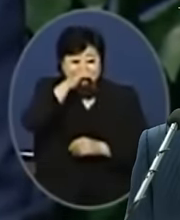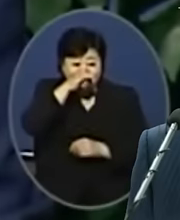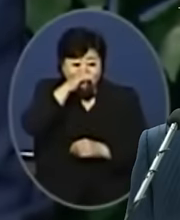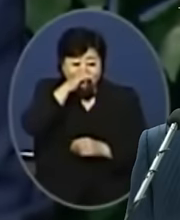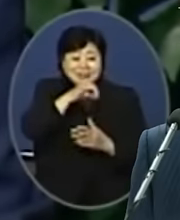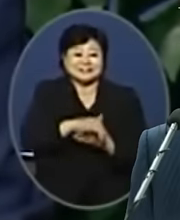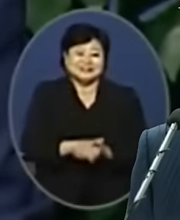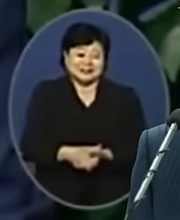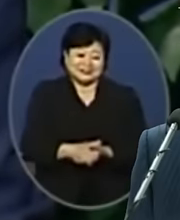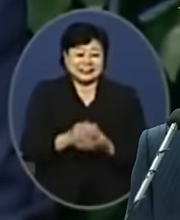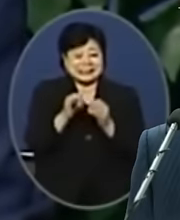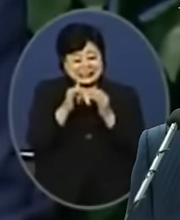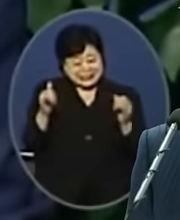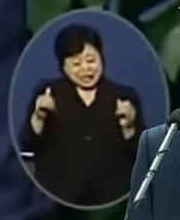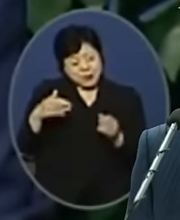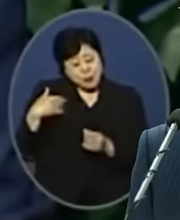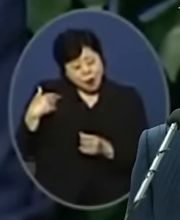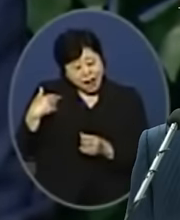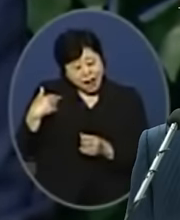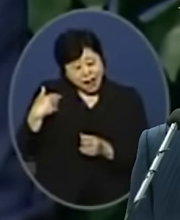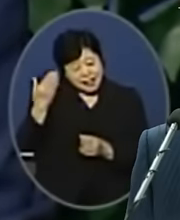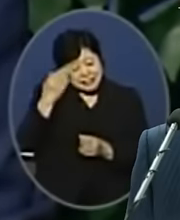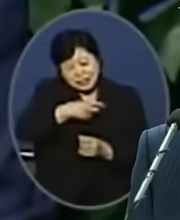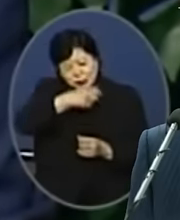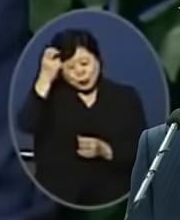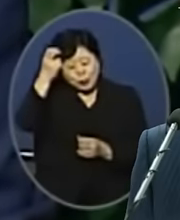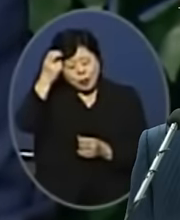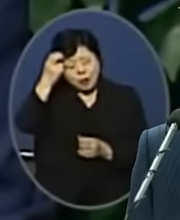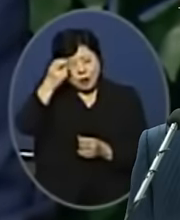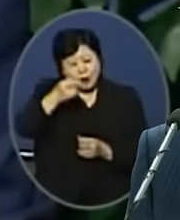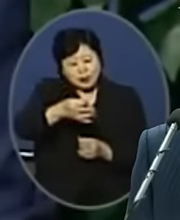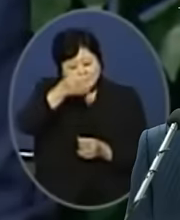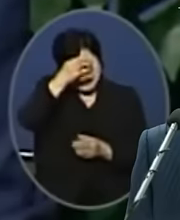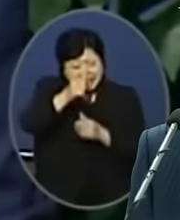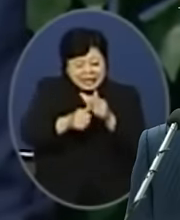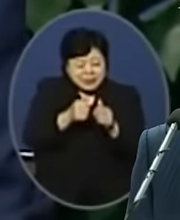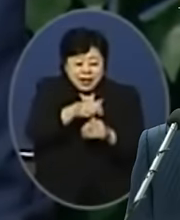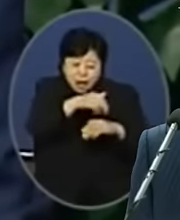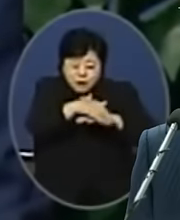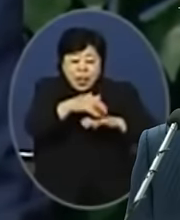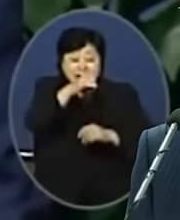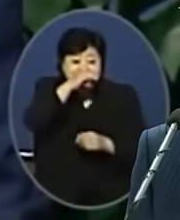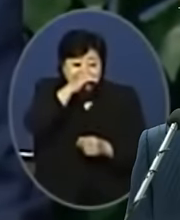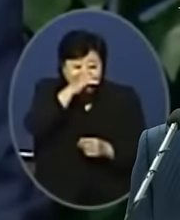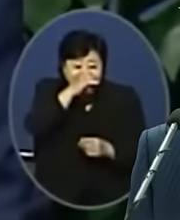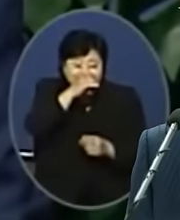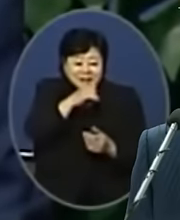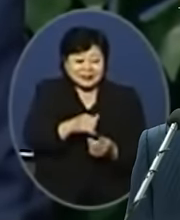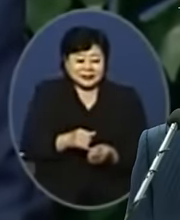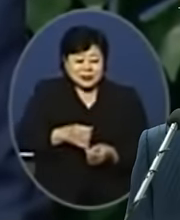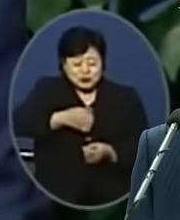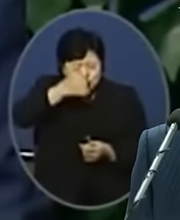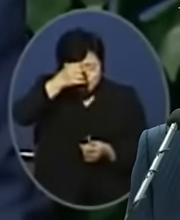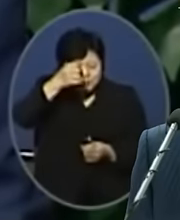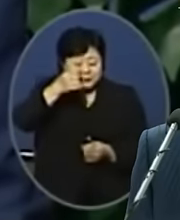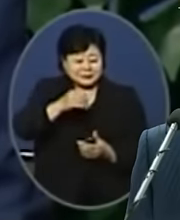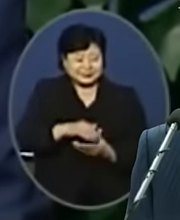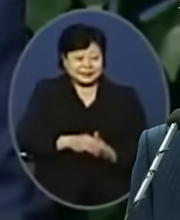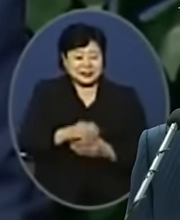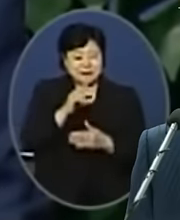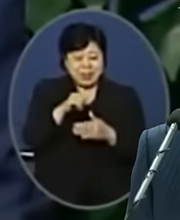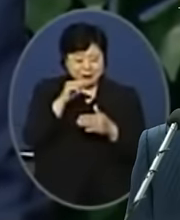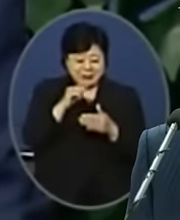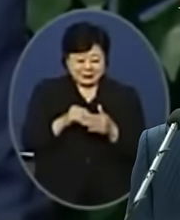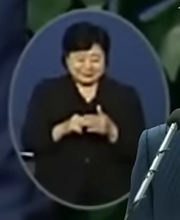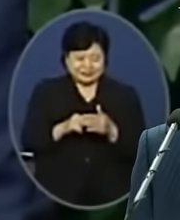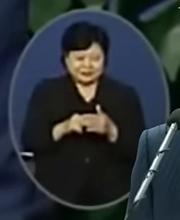들어있습니다. 사람이 알 수 없는 지혜와 총명과 모략과 재능 하나님의 계획이 들어있어서 그 꿈이